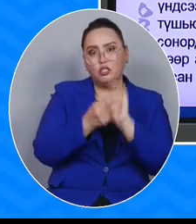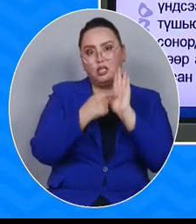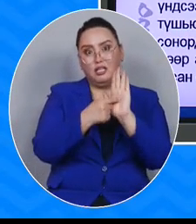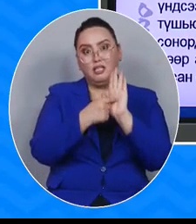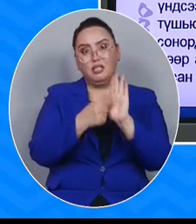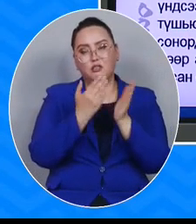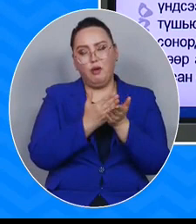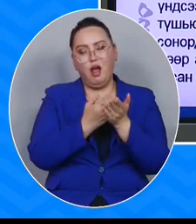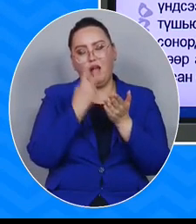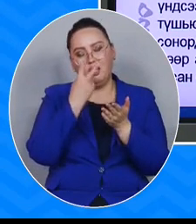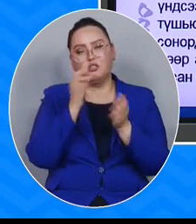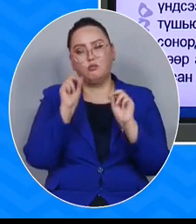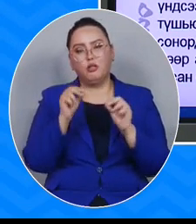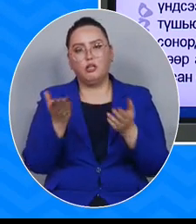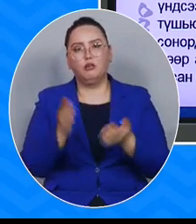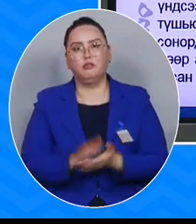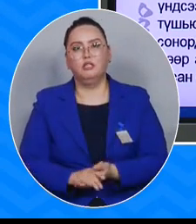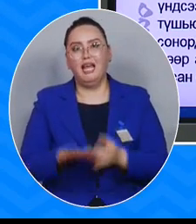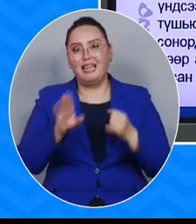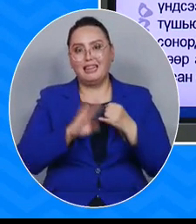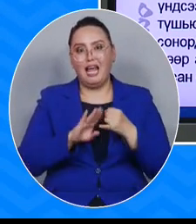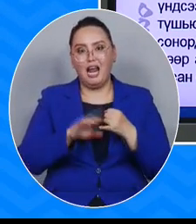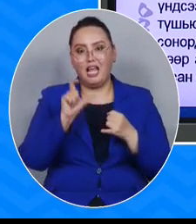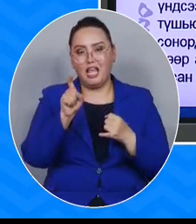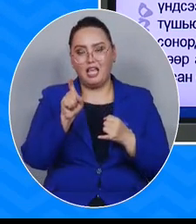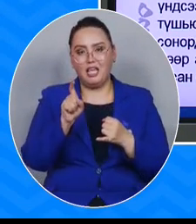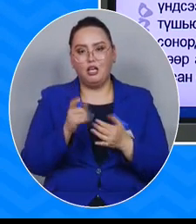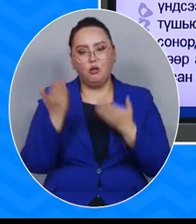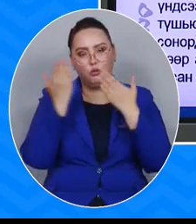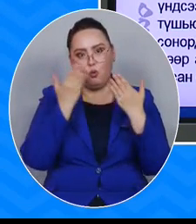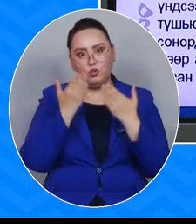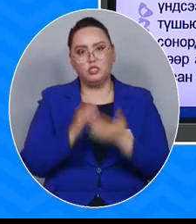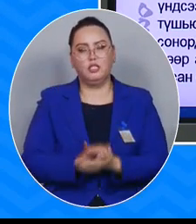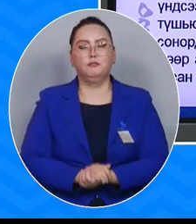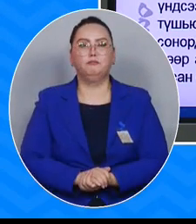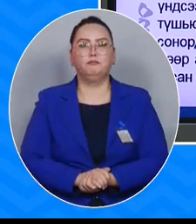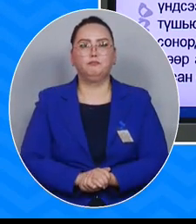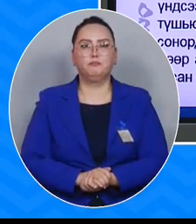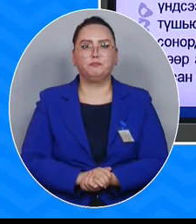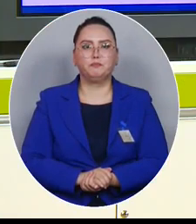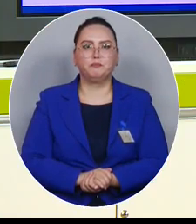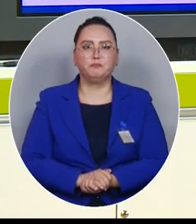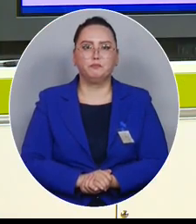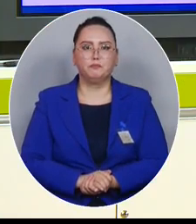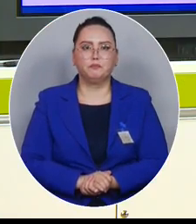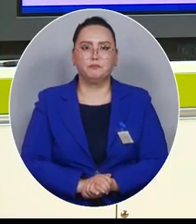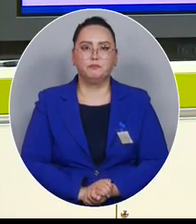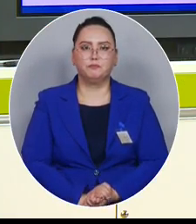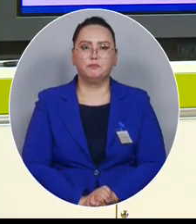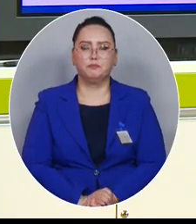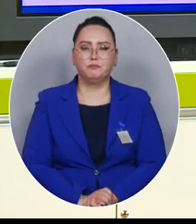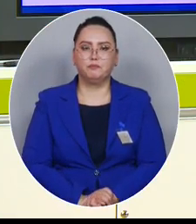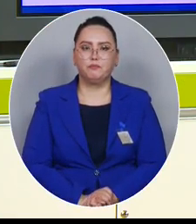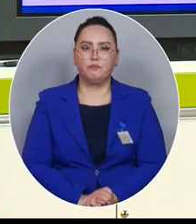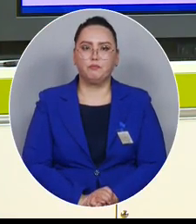Зайны бүгдээрэээ дараага эхэн хэбмайгээг тодорохоодж өмнөөтсэн бэлгээж охан баттхэээ. Зай хатан эхээн зарлэг.